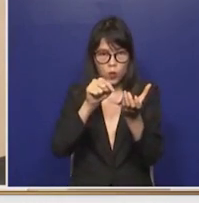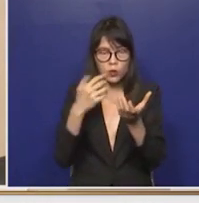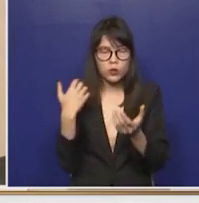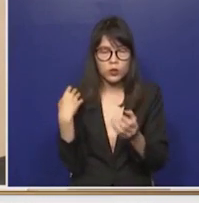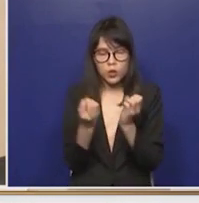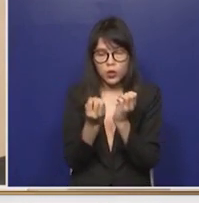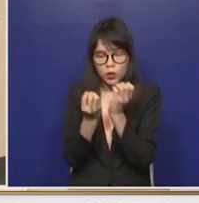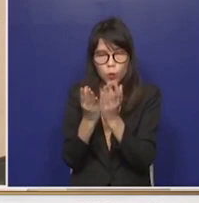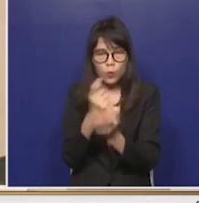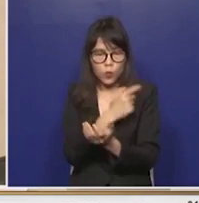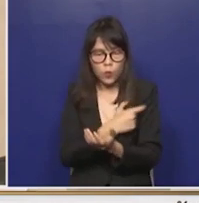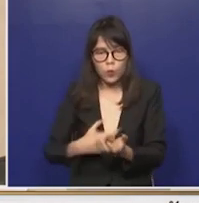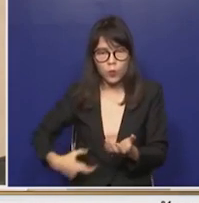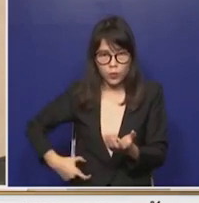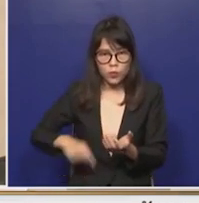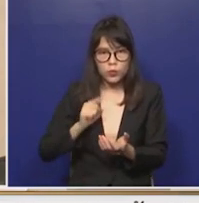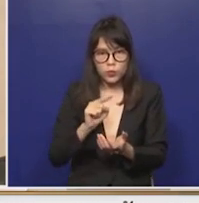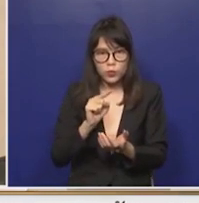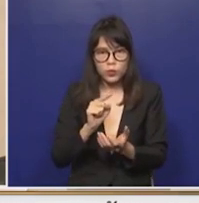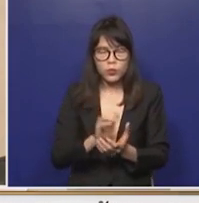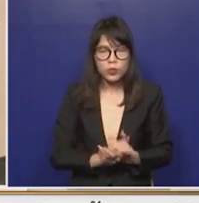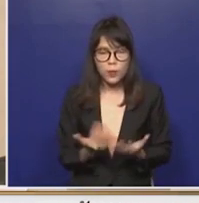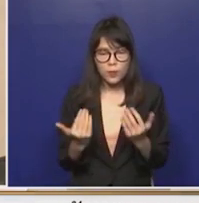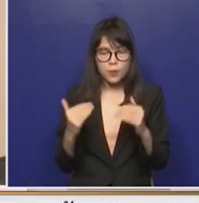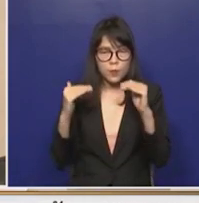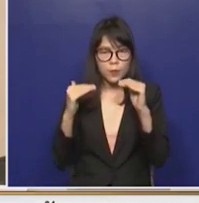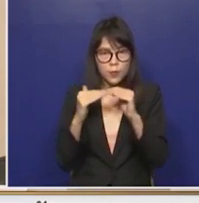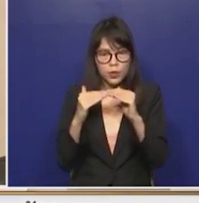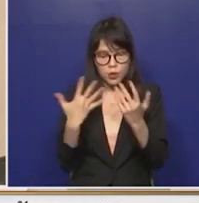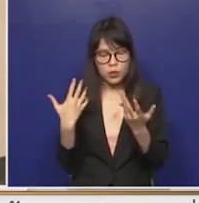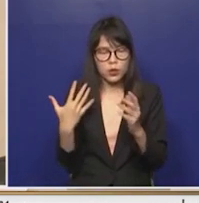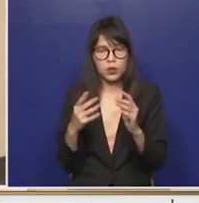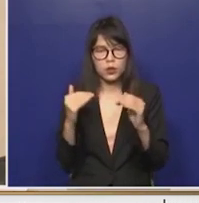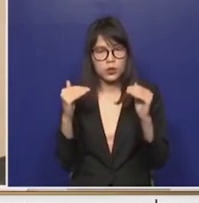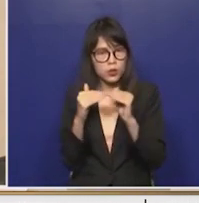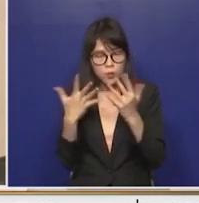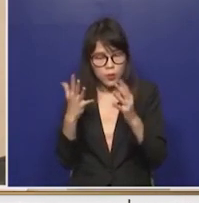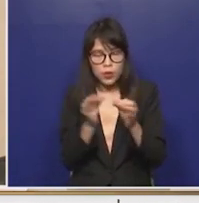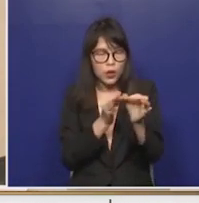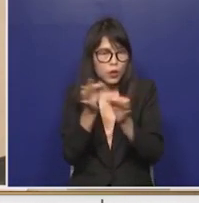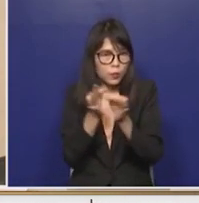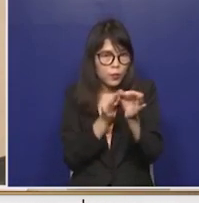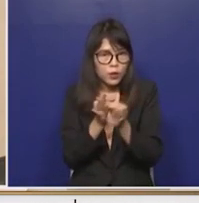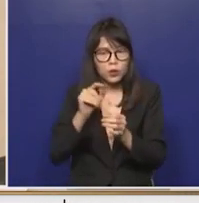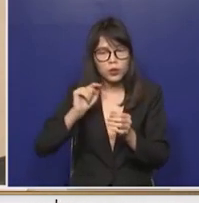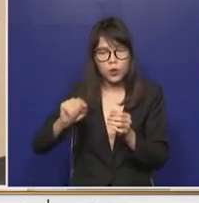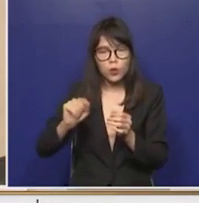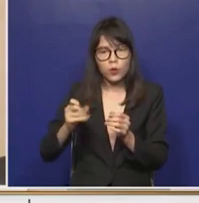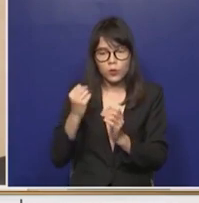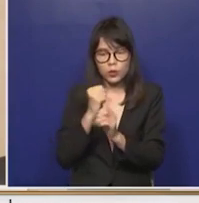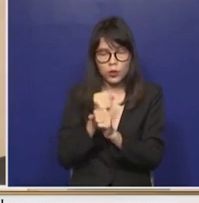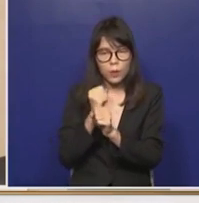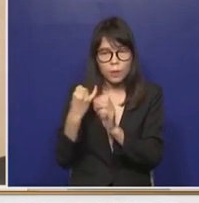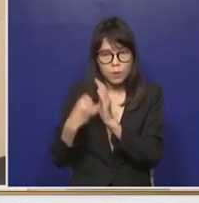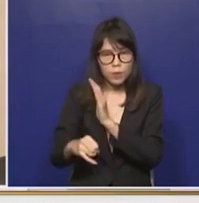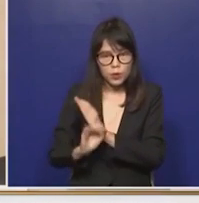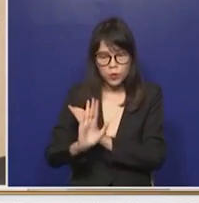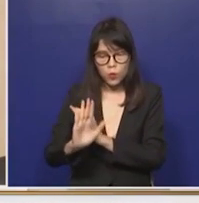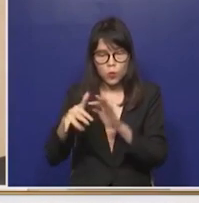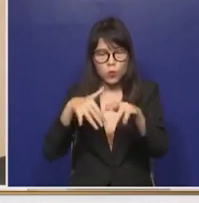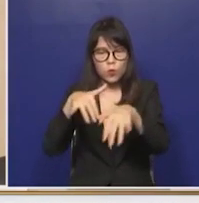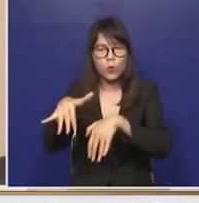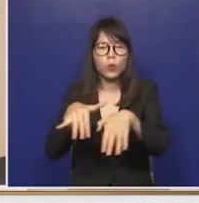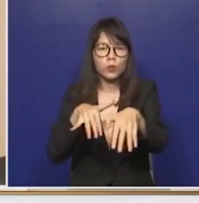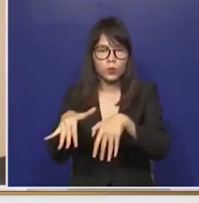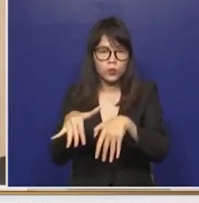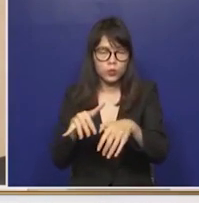ตริย์ผู้นั้นนอกจากจะไม่มีสิทธิ์ที่อภิปรายแล้วก็จะต้องเป็นจำเลยของประชาชนด้วย อันนี้ขอให้เข้าใจเพื่อเรา